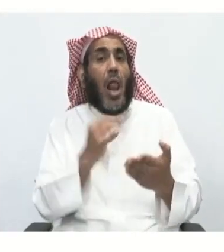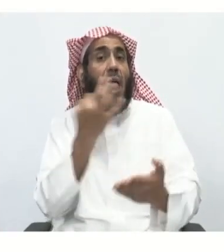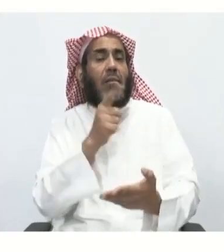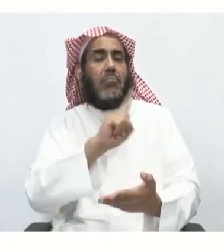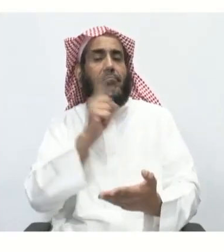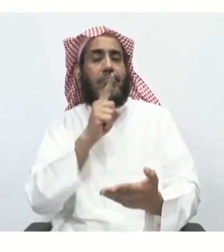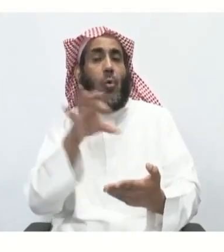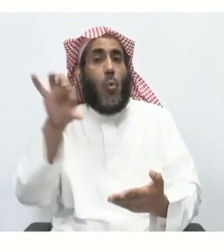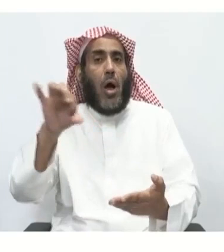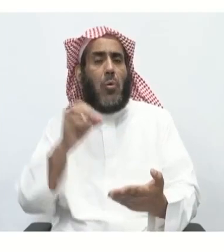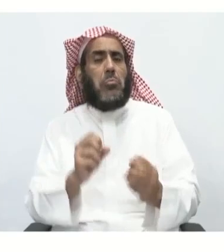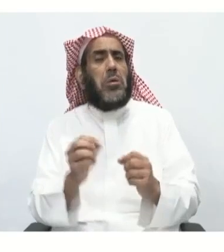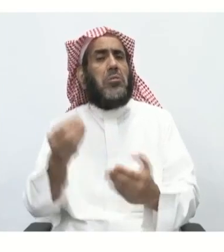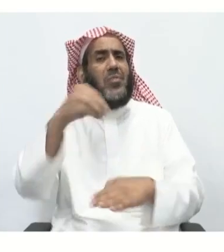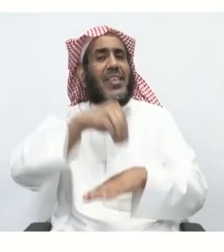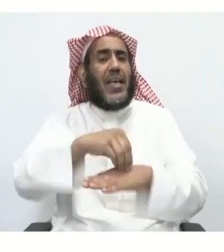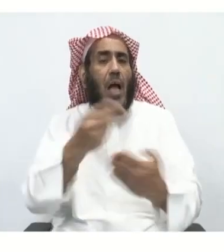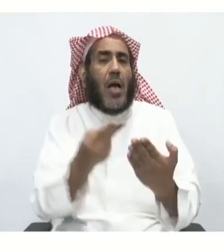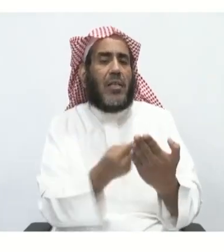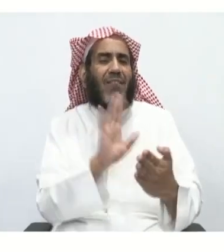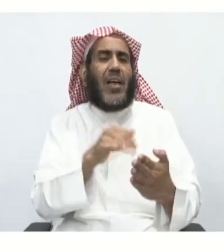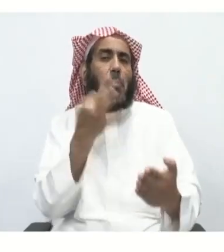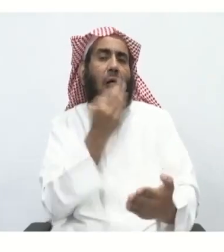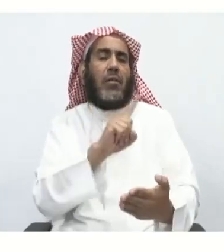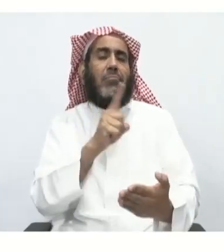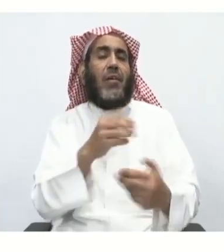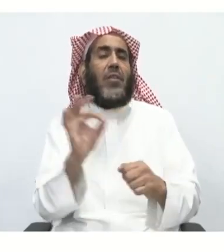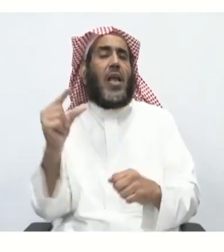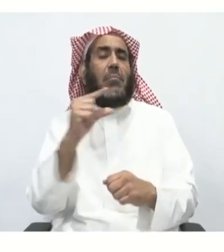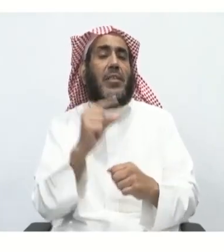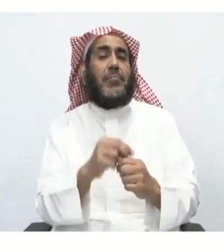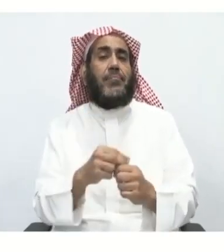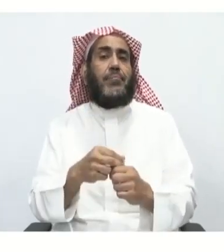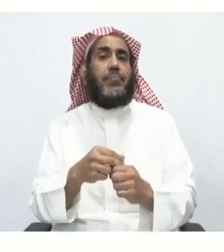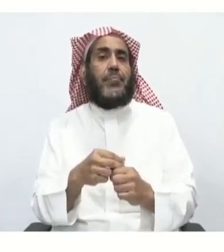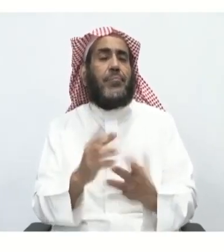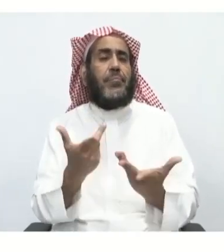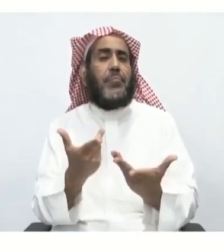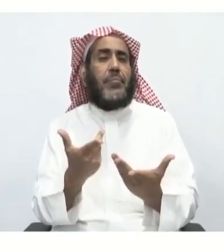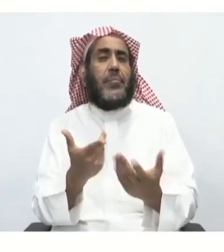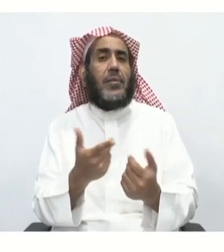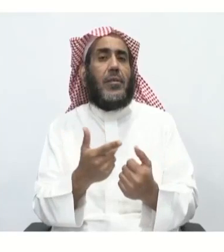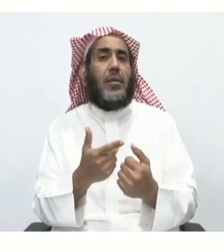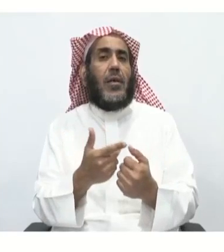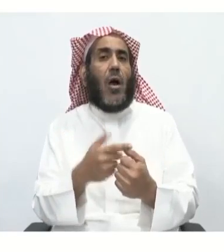لفظا هنا الواو تاتي زائده فقط خطا لا لفظا في كلمه